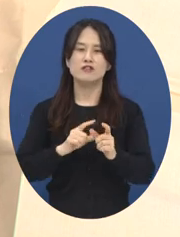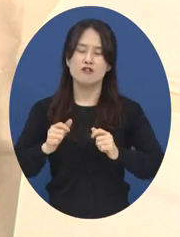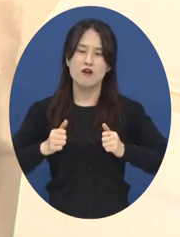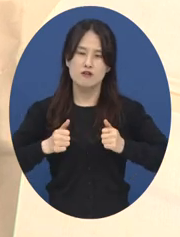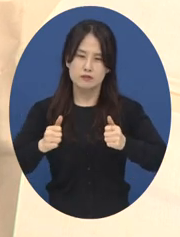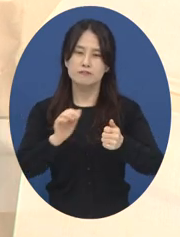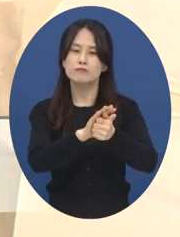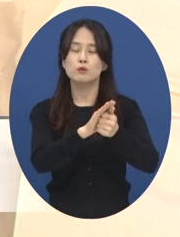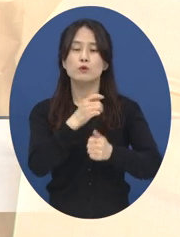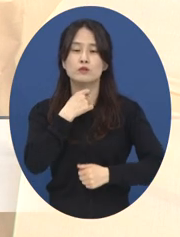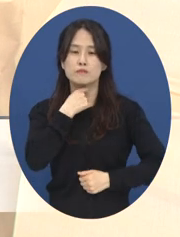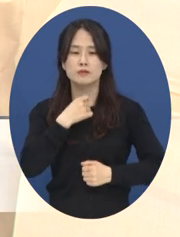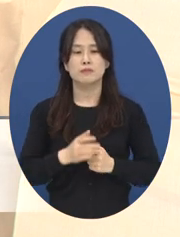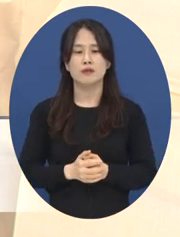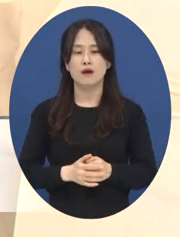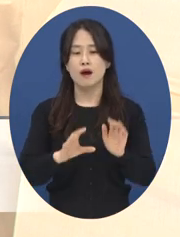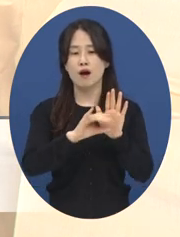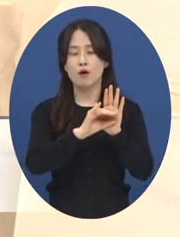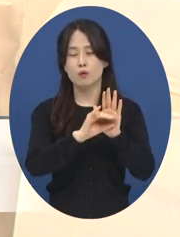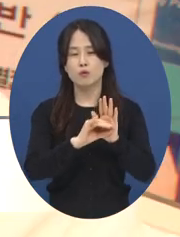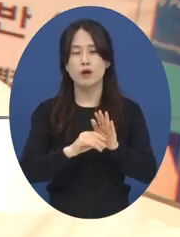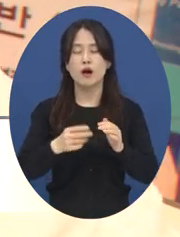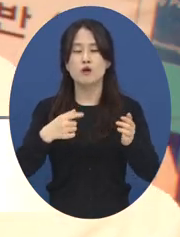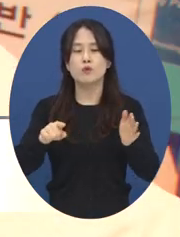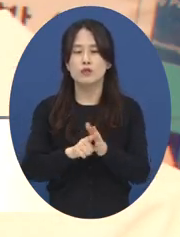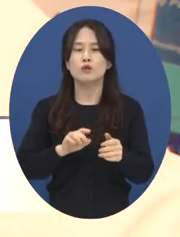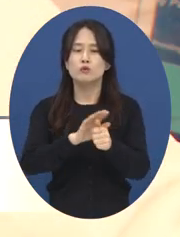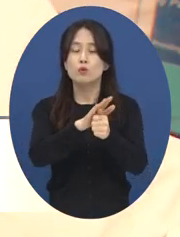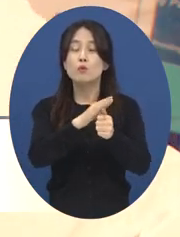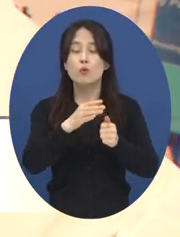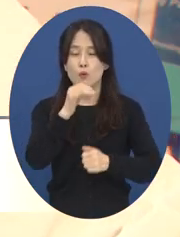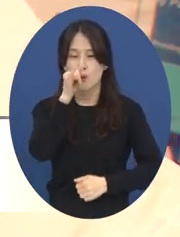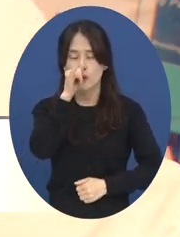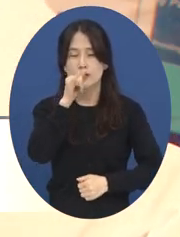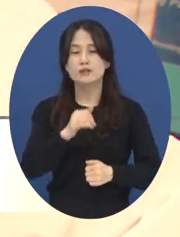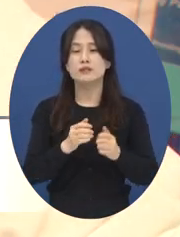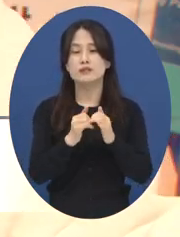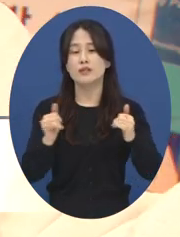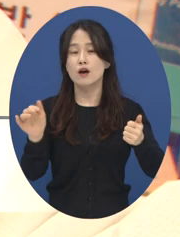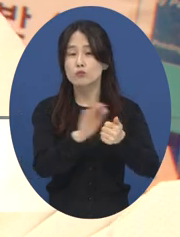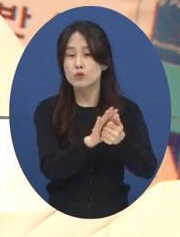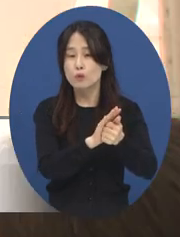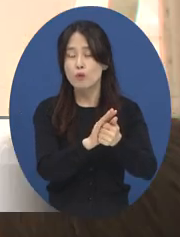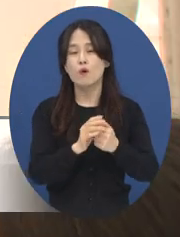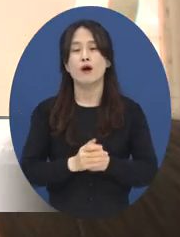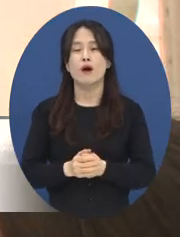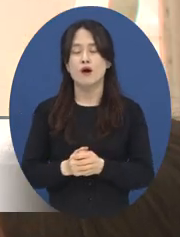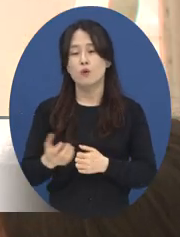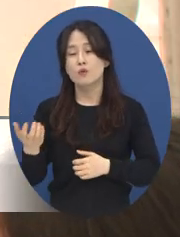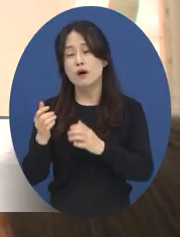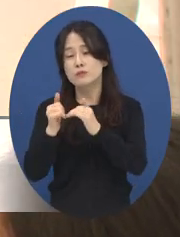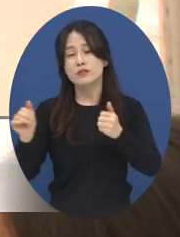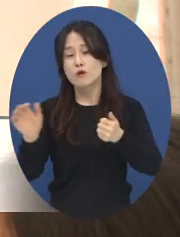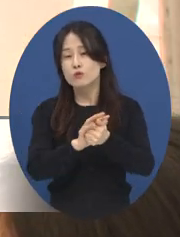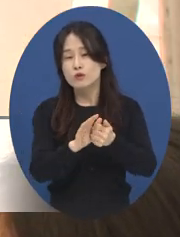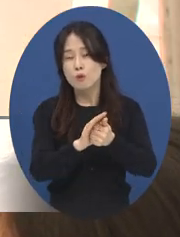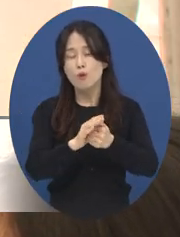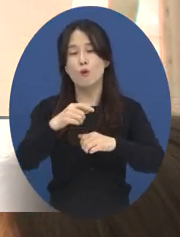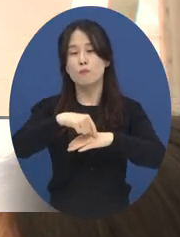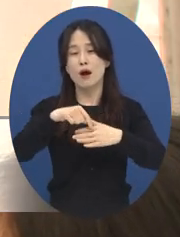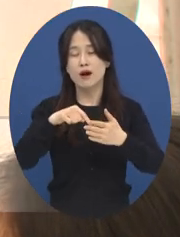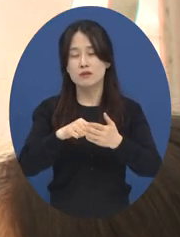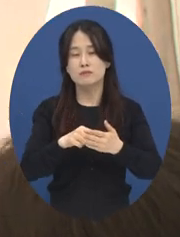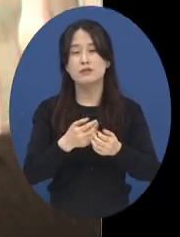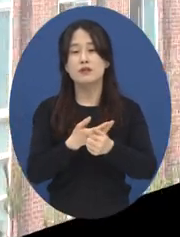되겠다. 경기도가 코로나19 최전선에서 싸우고 있는 입소자들을 위로하고 의료진과 근무팀에게 감사한 마음을 전하기 위해